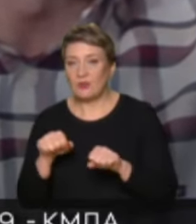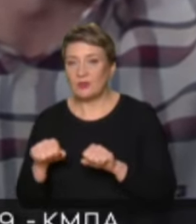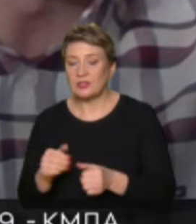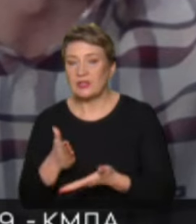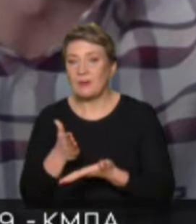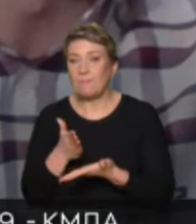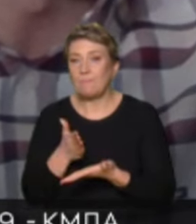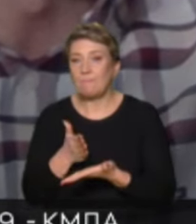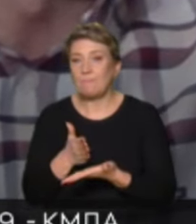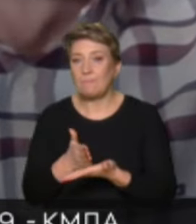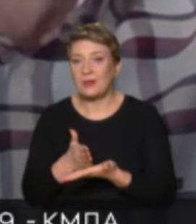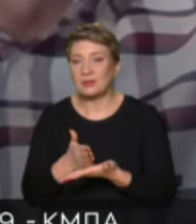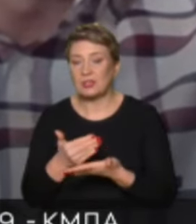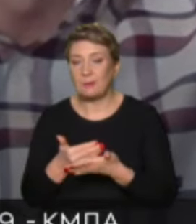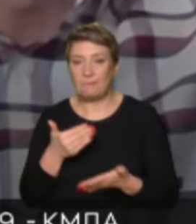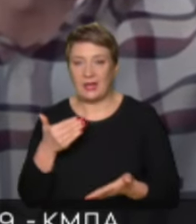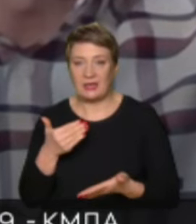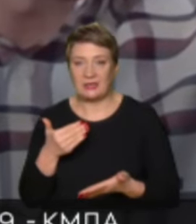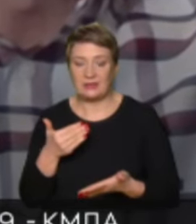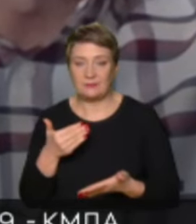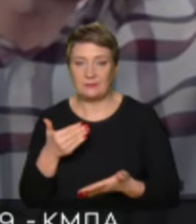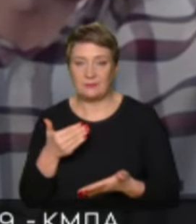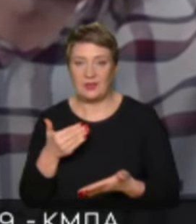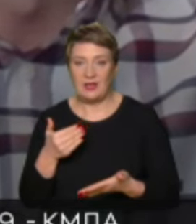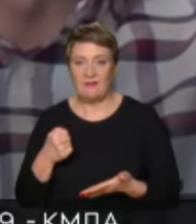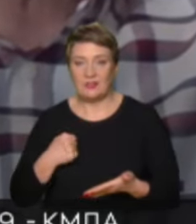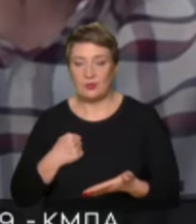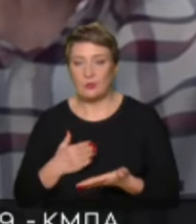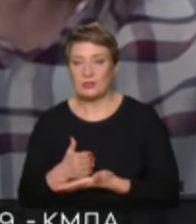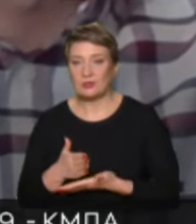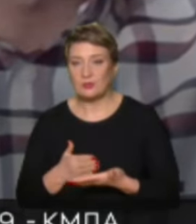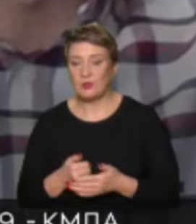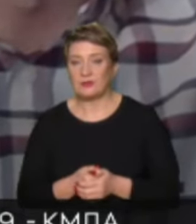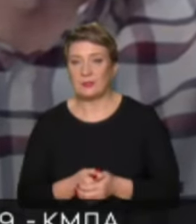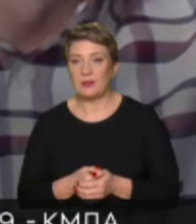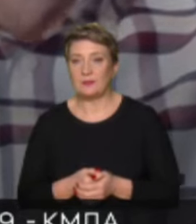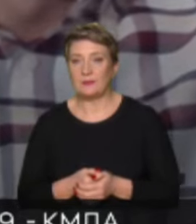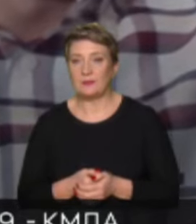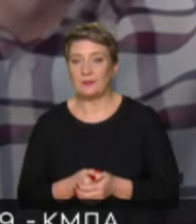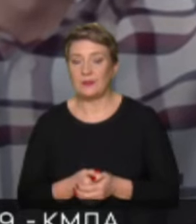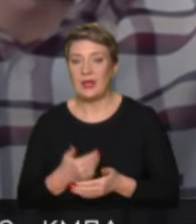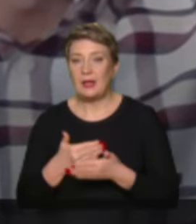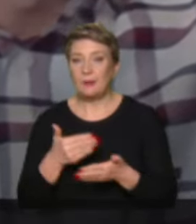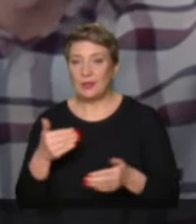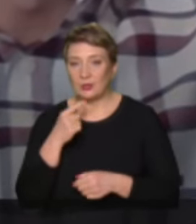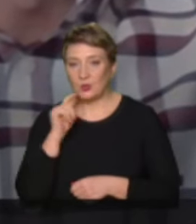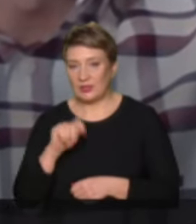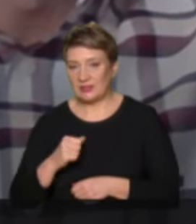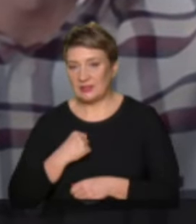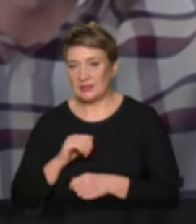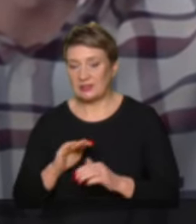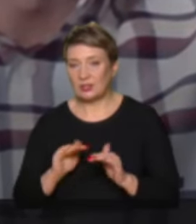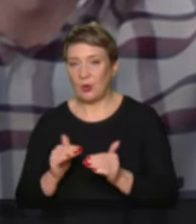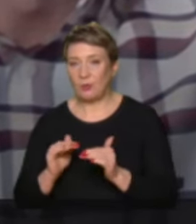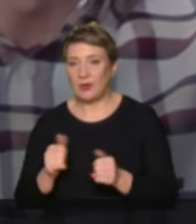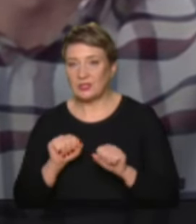кількісну перевагу перед нашими військовослужбовцями, нашими силами, вони мають обмежені можливості